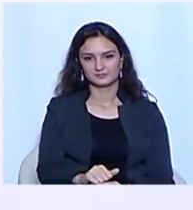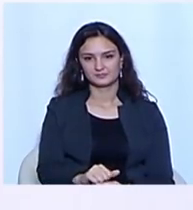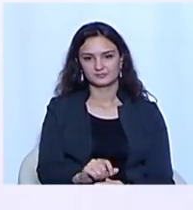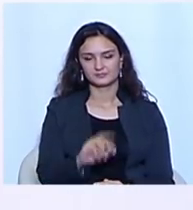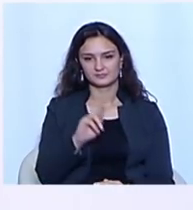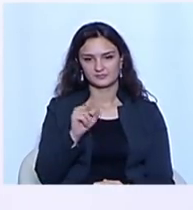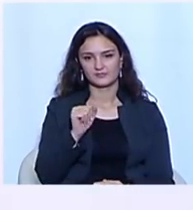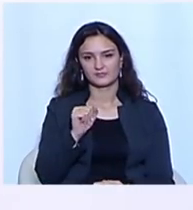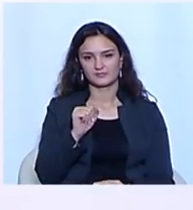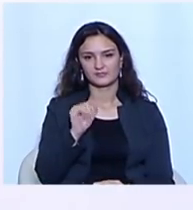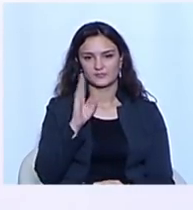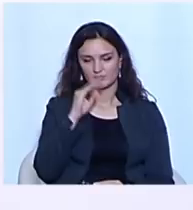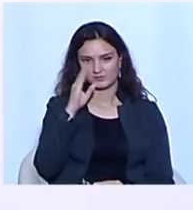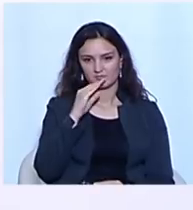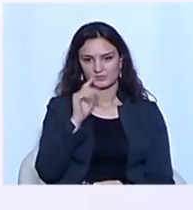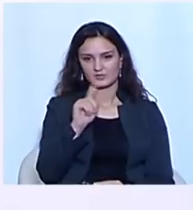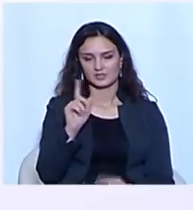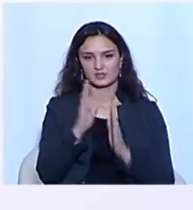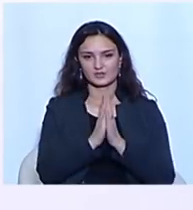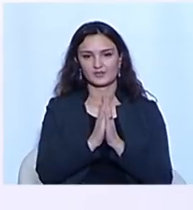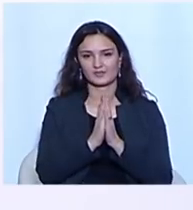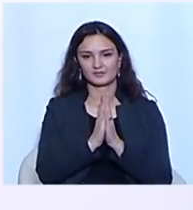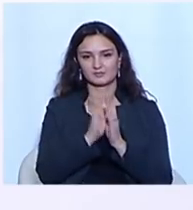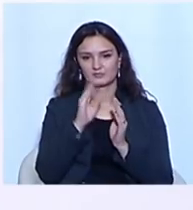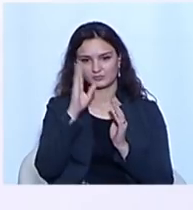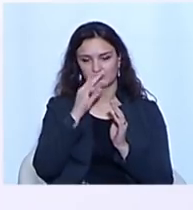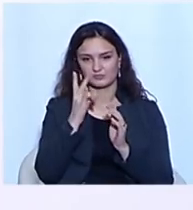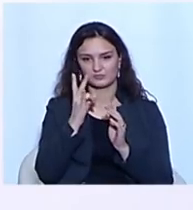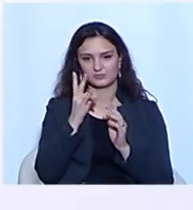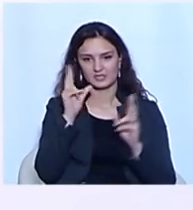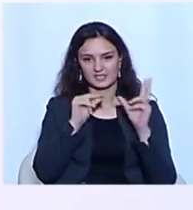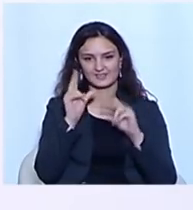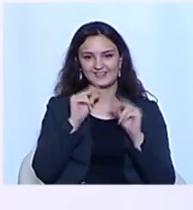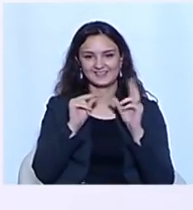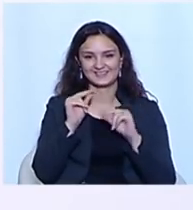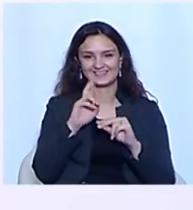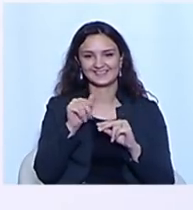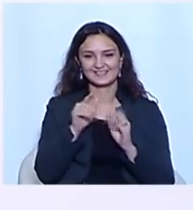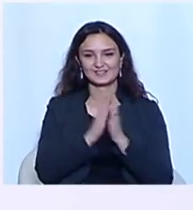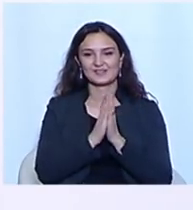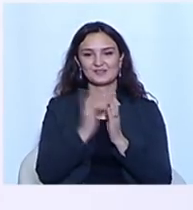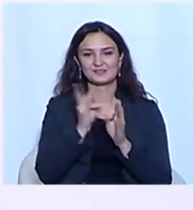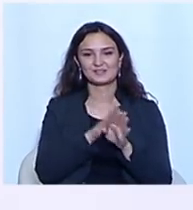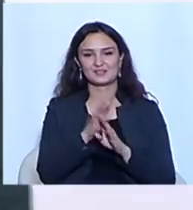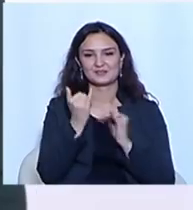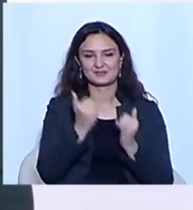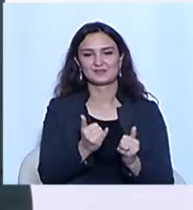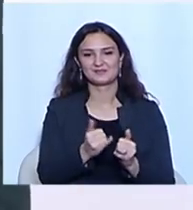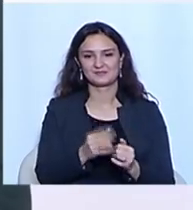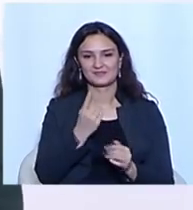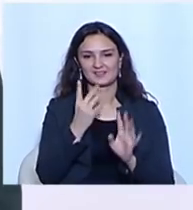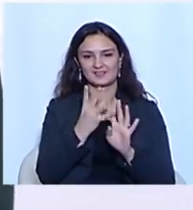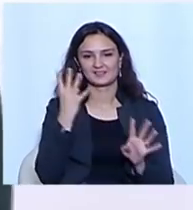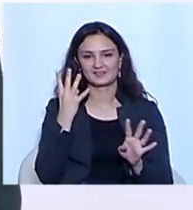და მშობლებს რომ რაღაცას თხოვენ, მშობლებმა უნდა გაითვალისწინონ და ის თხოვნა უნდა შეუსრულონ. პირველ